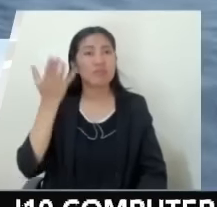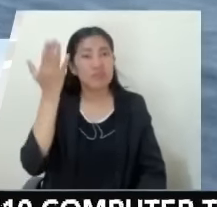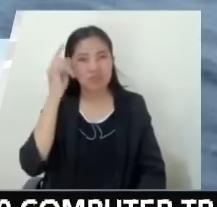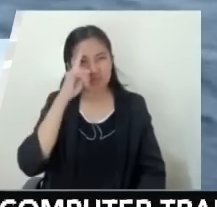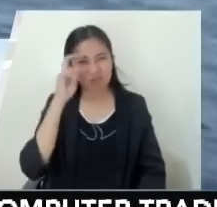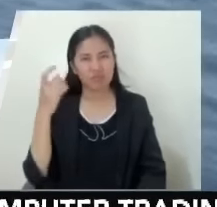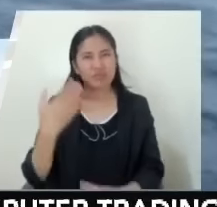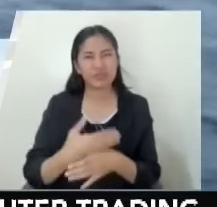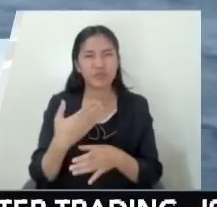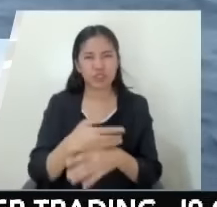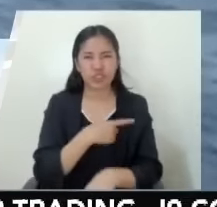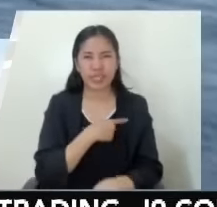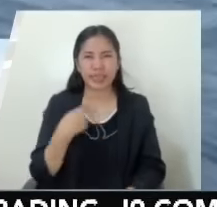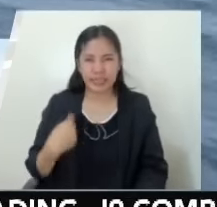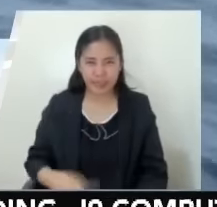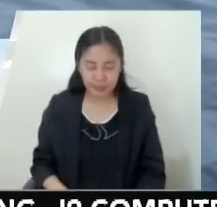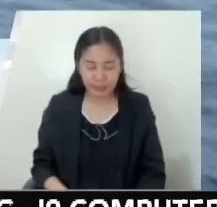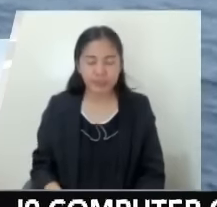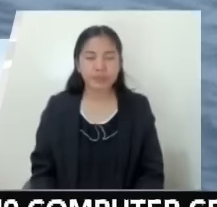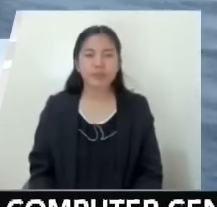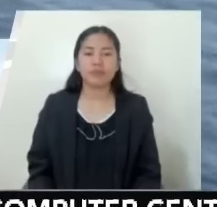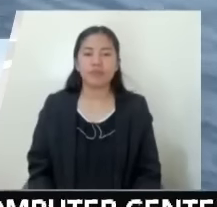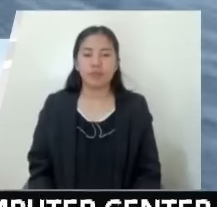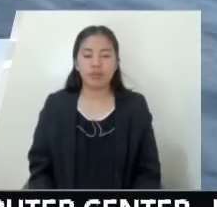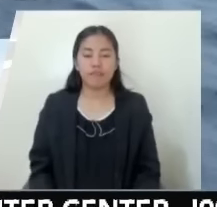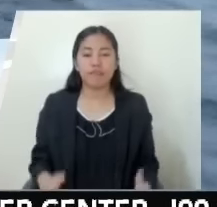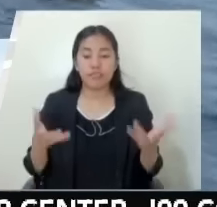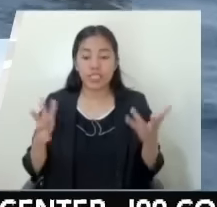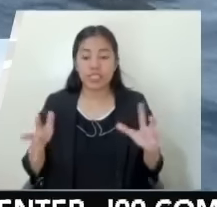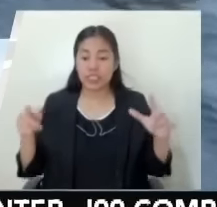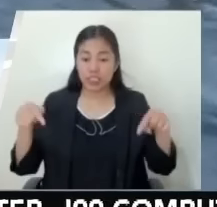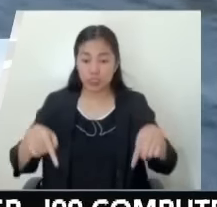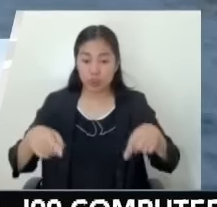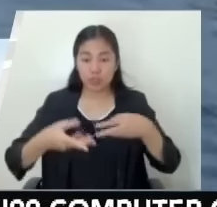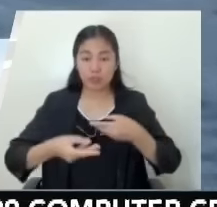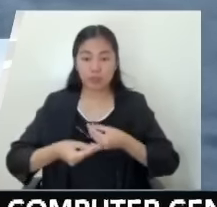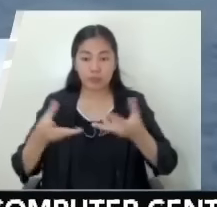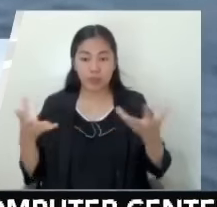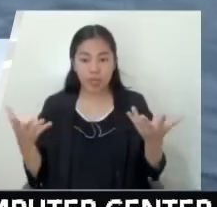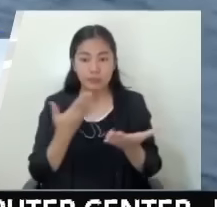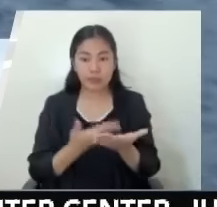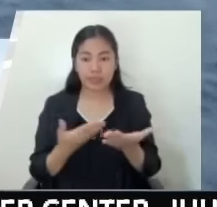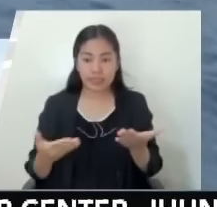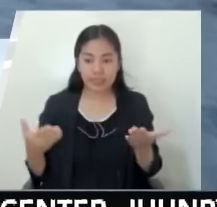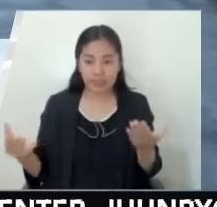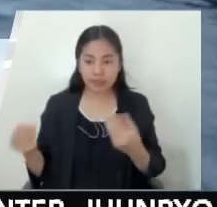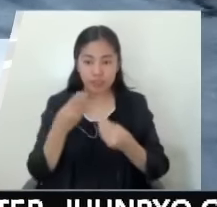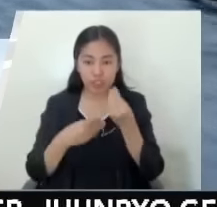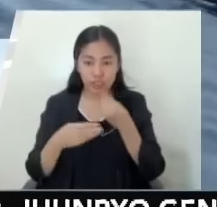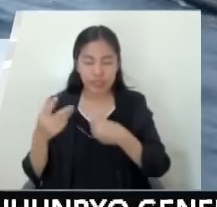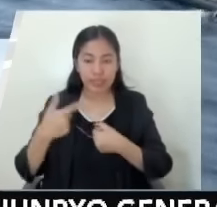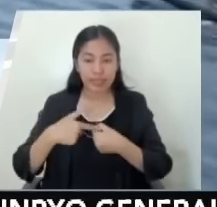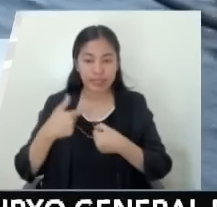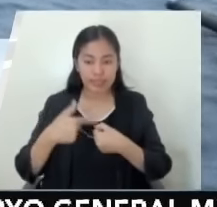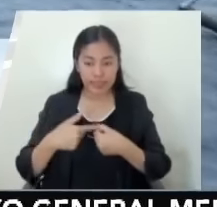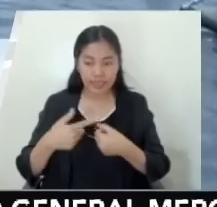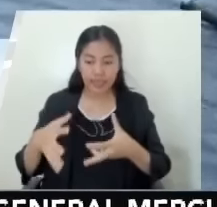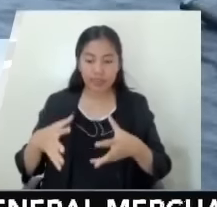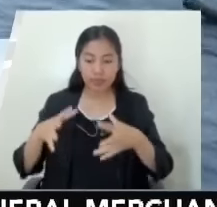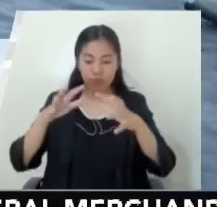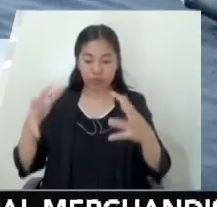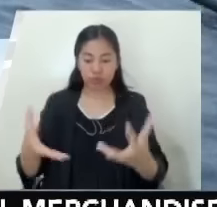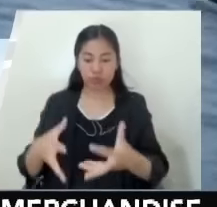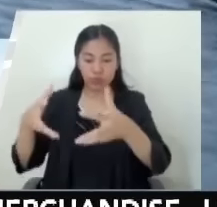nitong pamimigay ng supplies at paglalatag ng boya ay babalik itong mga 100 na mga mangingisda, at